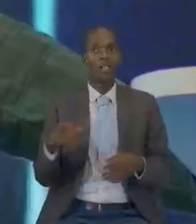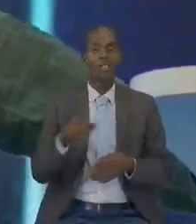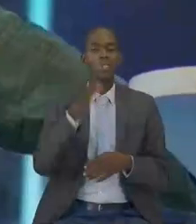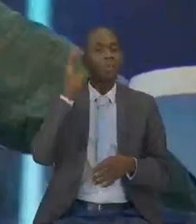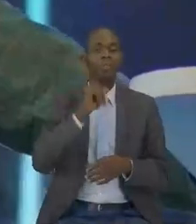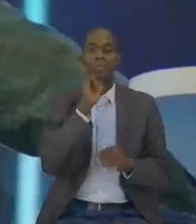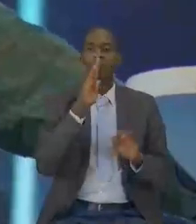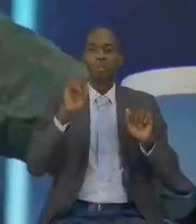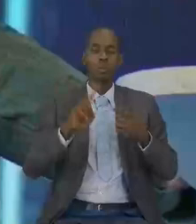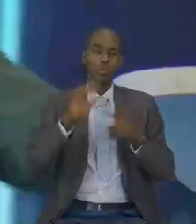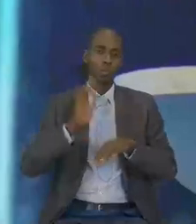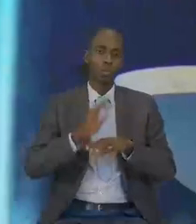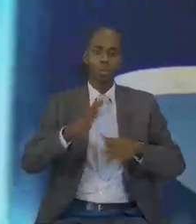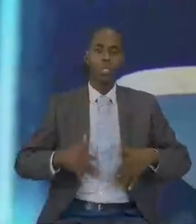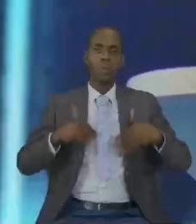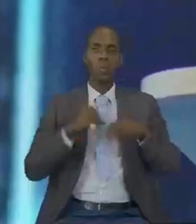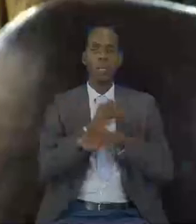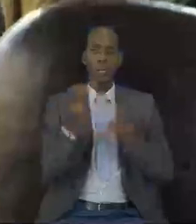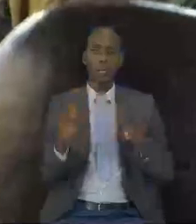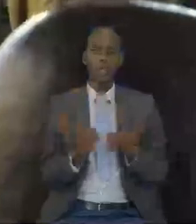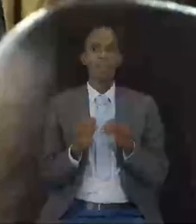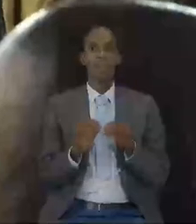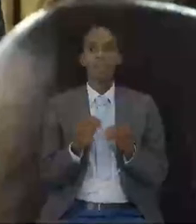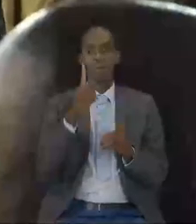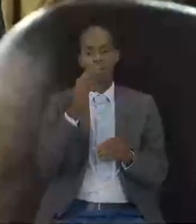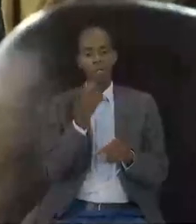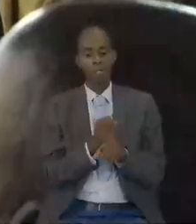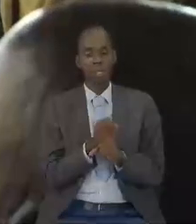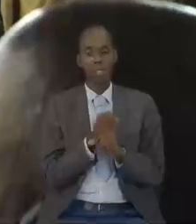feu. Et ils ne pourront plus toucher ta vie.